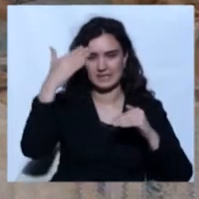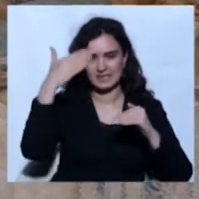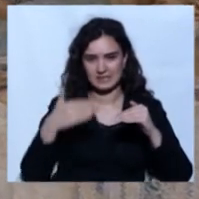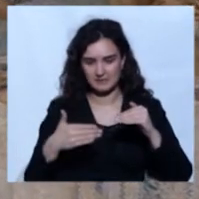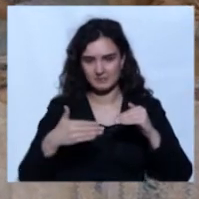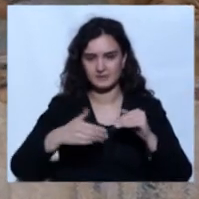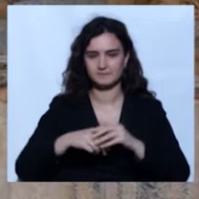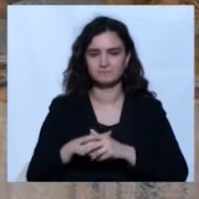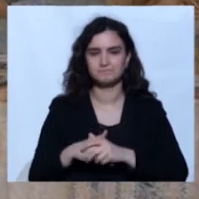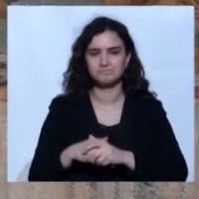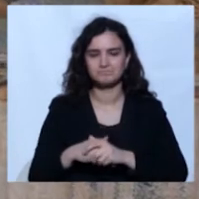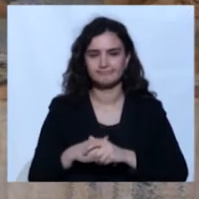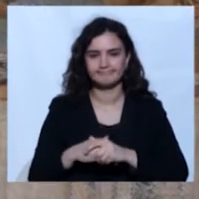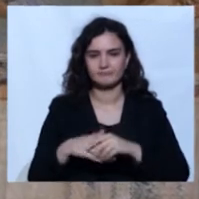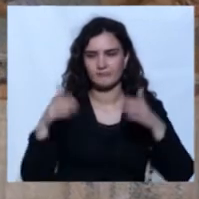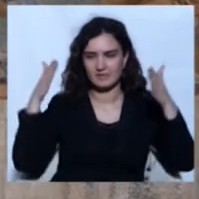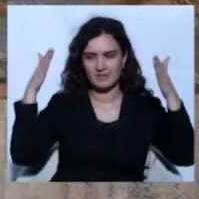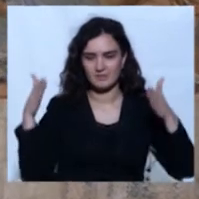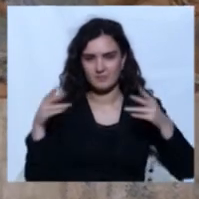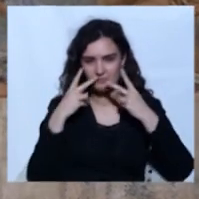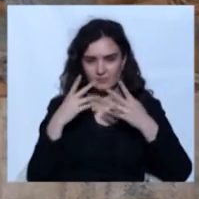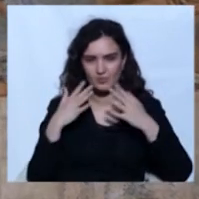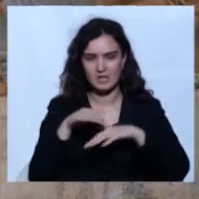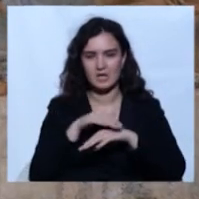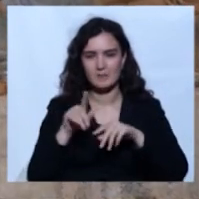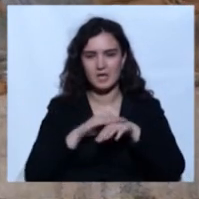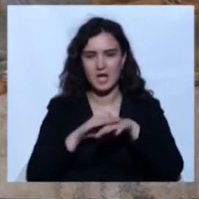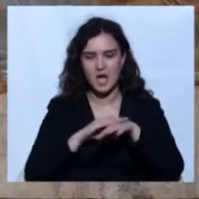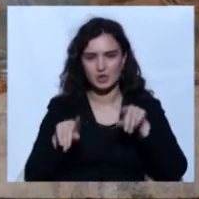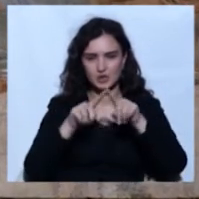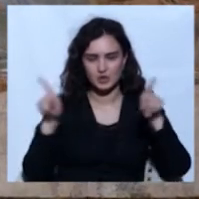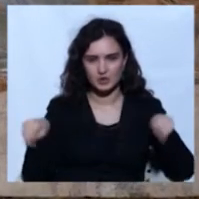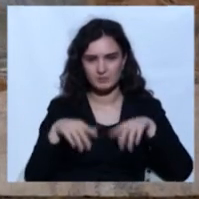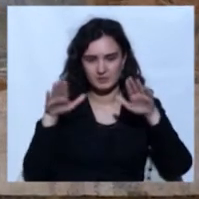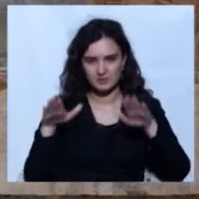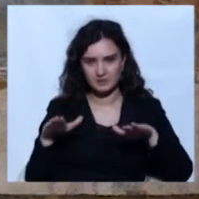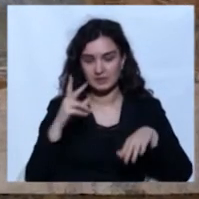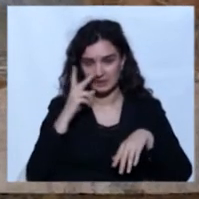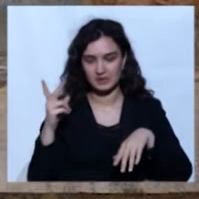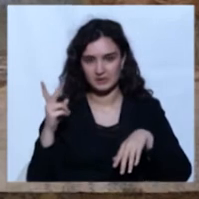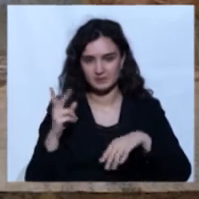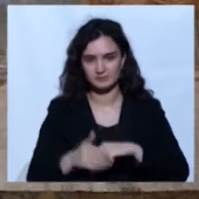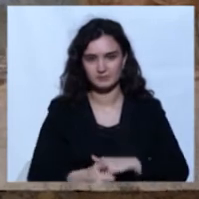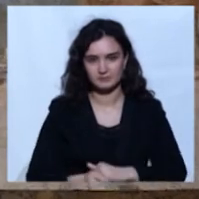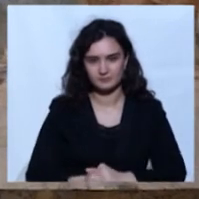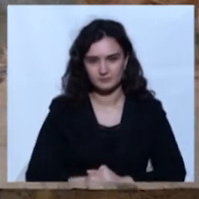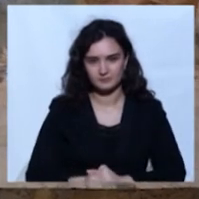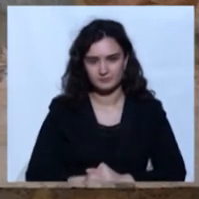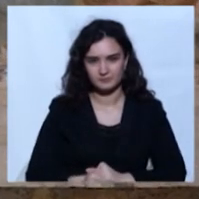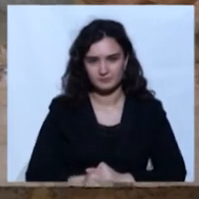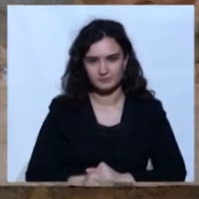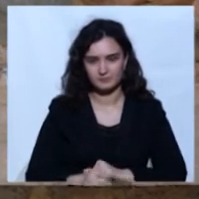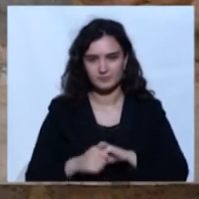კედლები, გვერდით გამოსახული ეს ხალიჩები, ნახეთ,